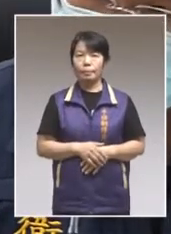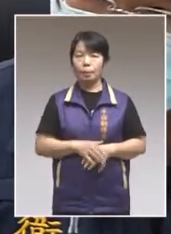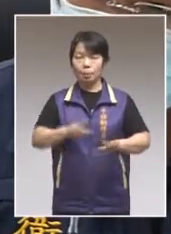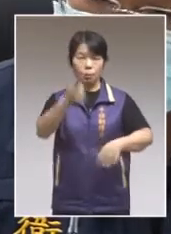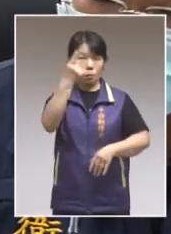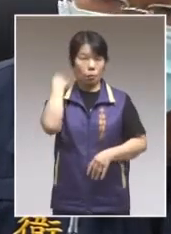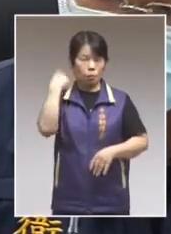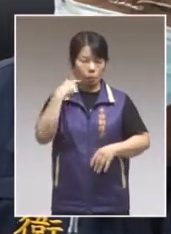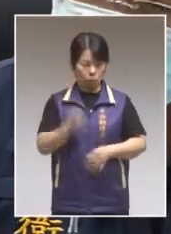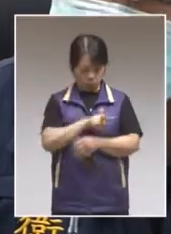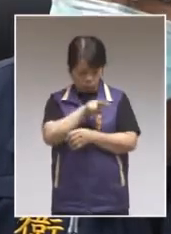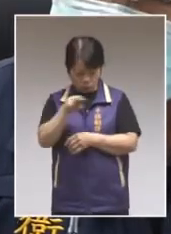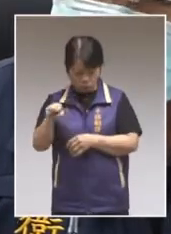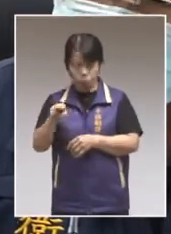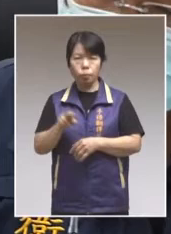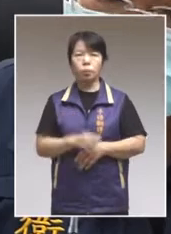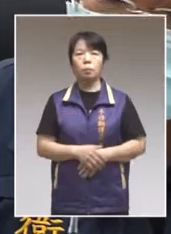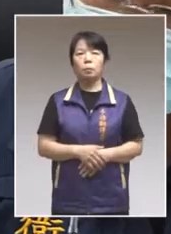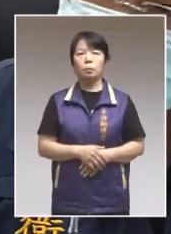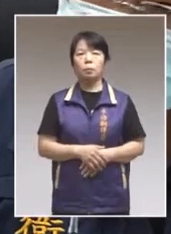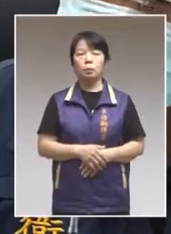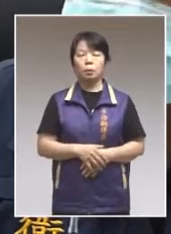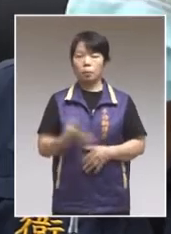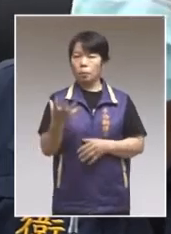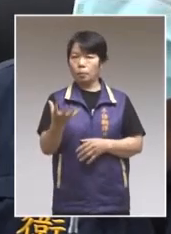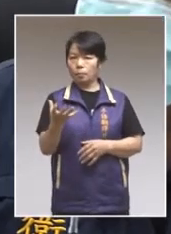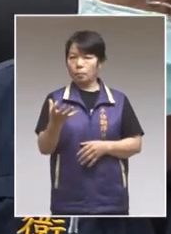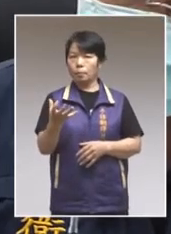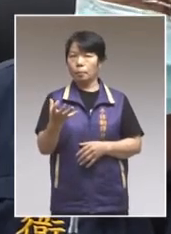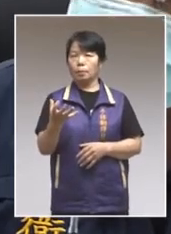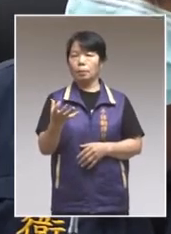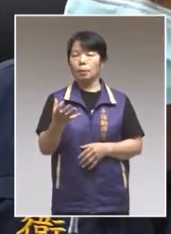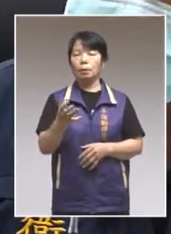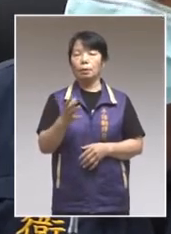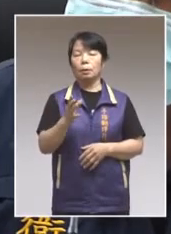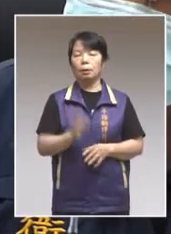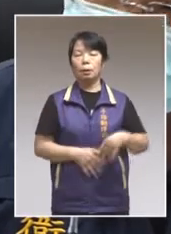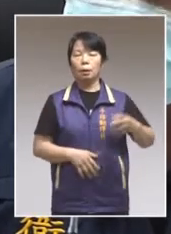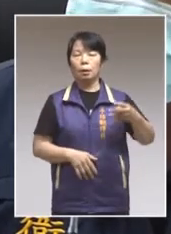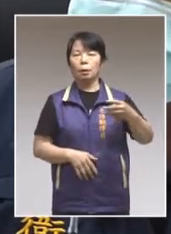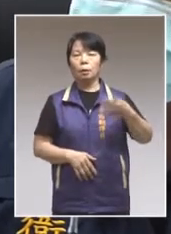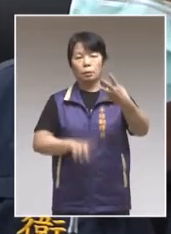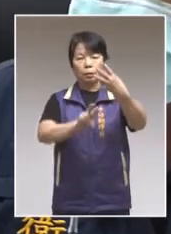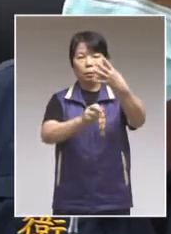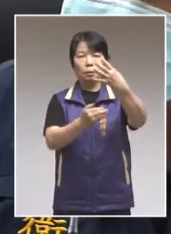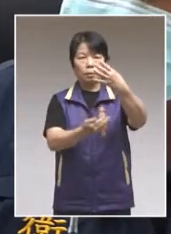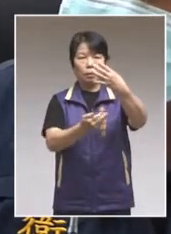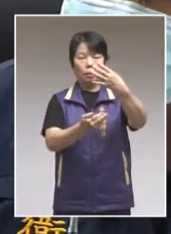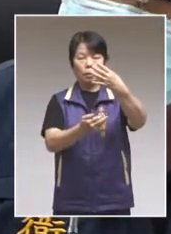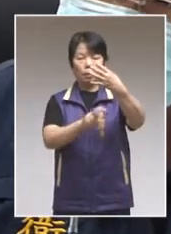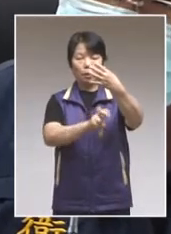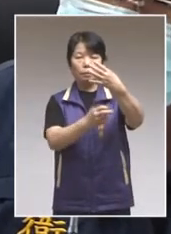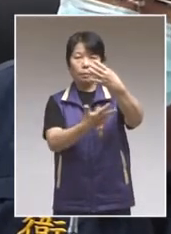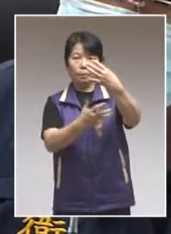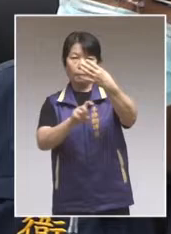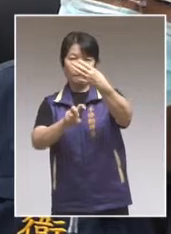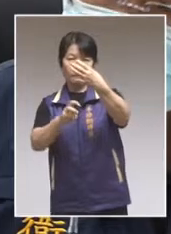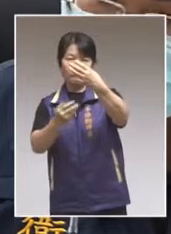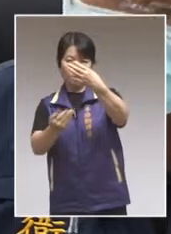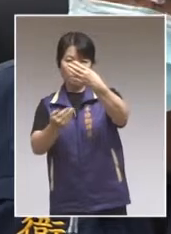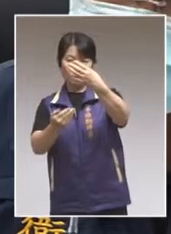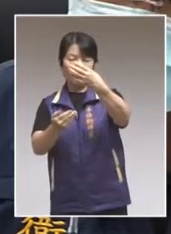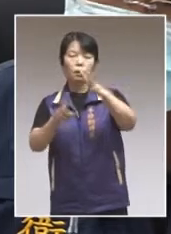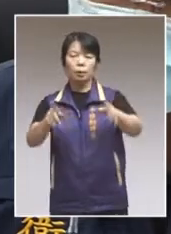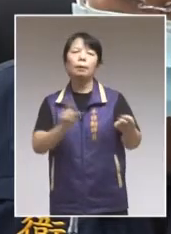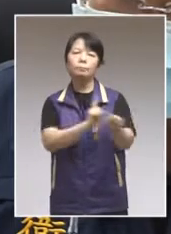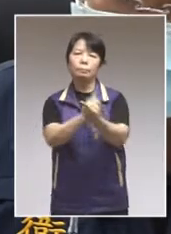昨天的观察哈，大概大部分都是在4月29号哈、28、29号这边的一个